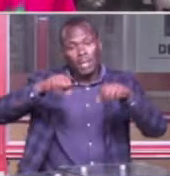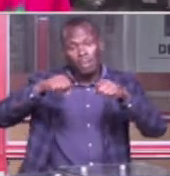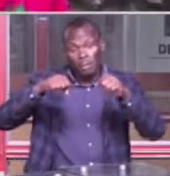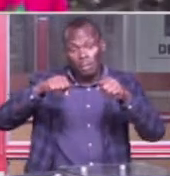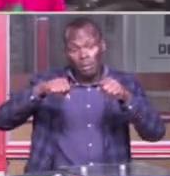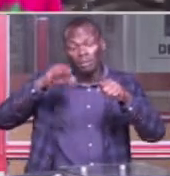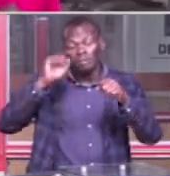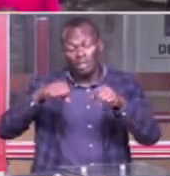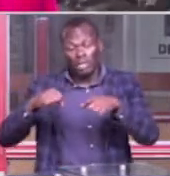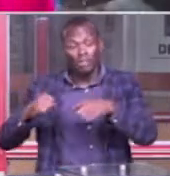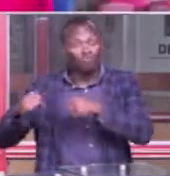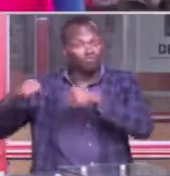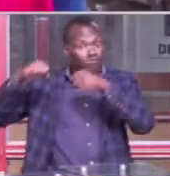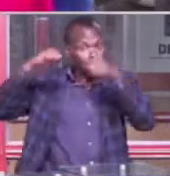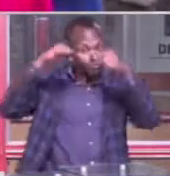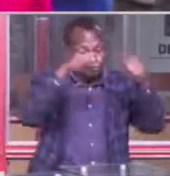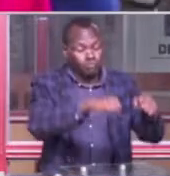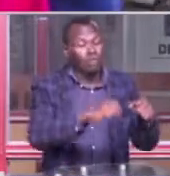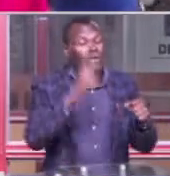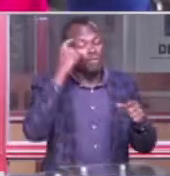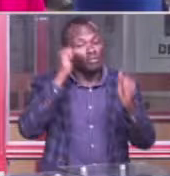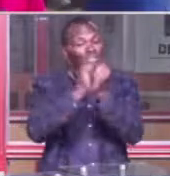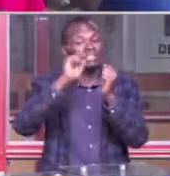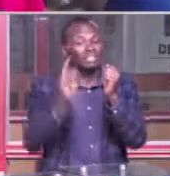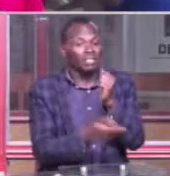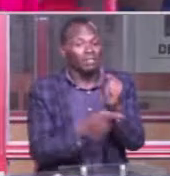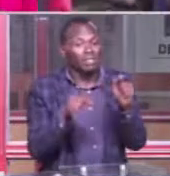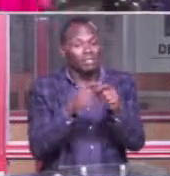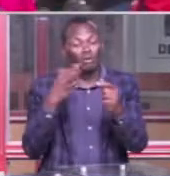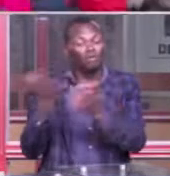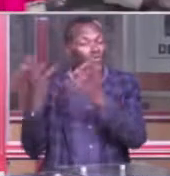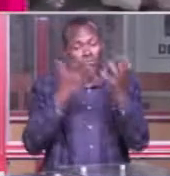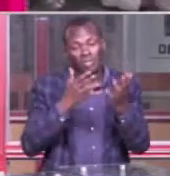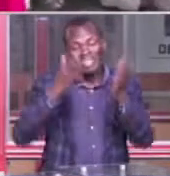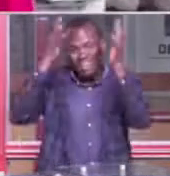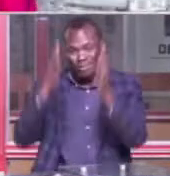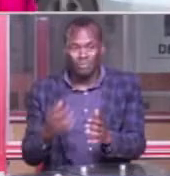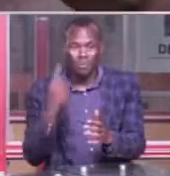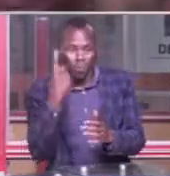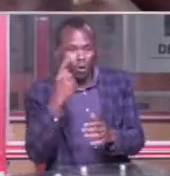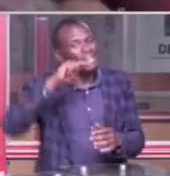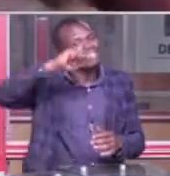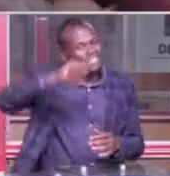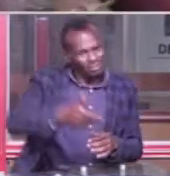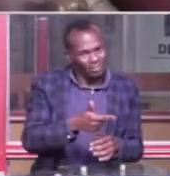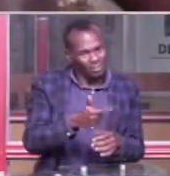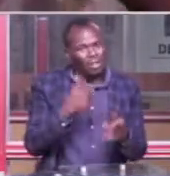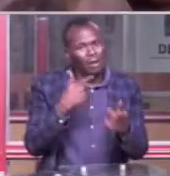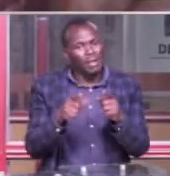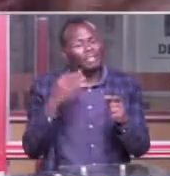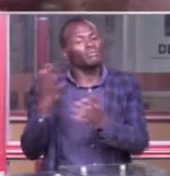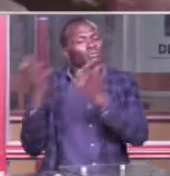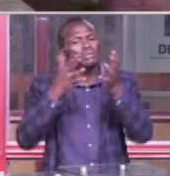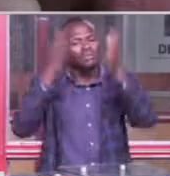obo obanga olete nsawo emu abayagala jiretera kasanvu owe nsawo emu tebamusera nga ate alete nsawo bili ono